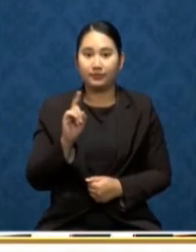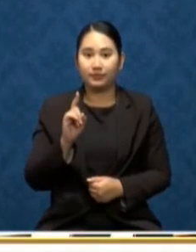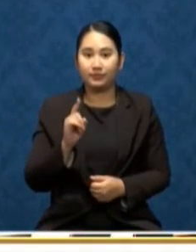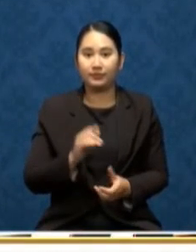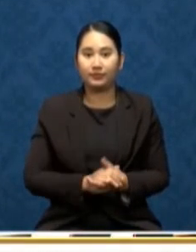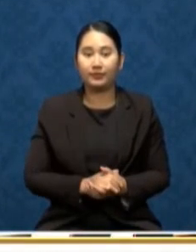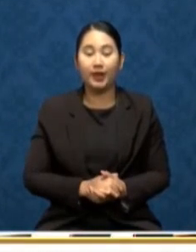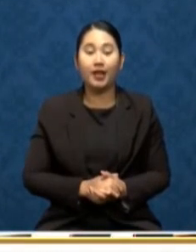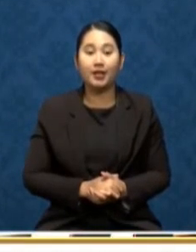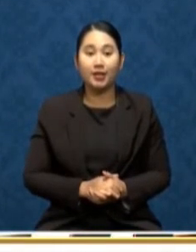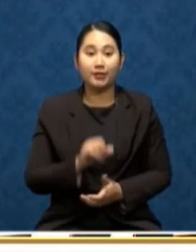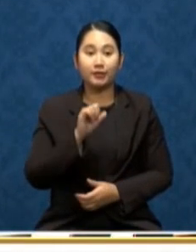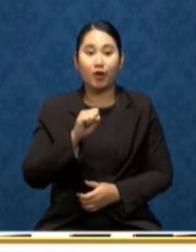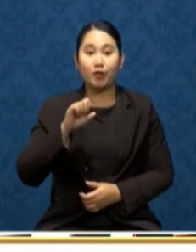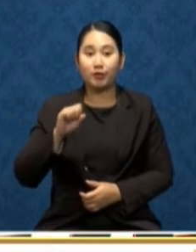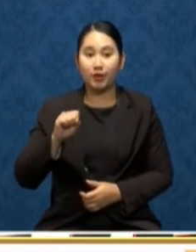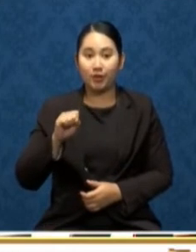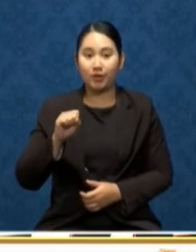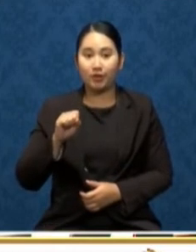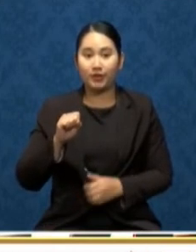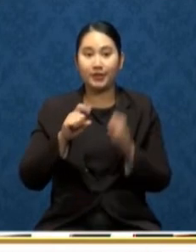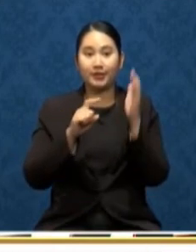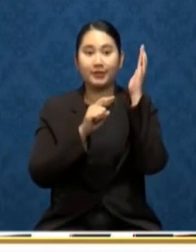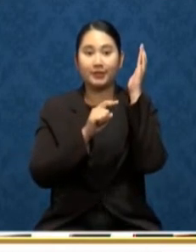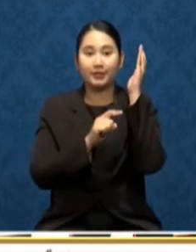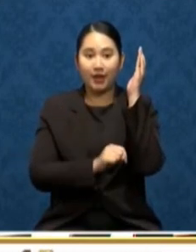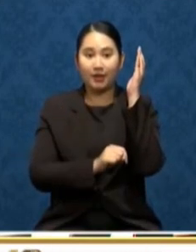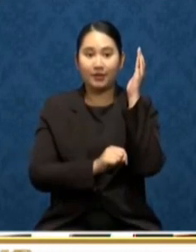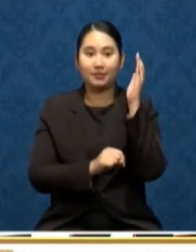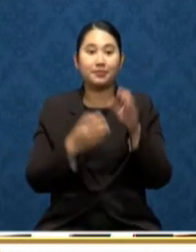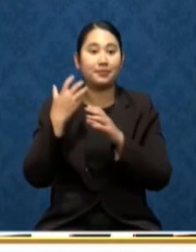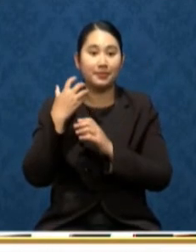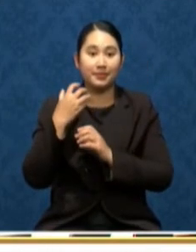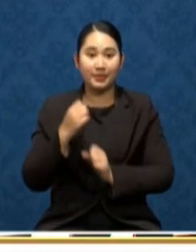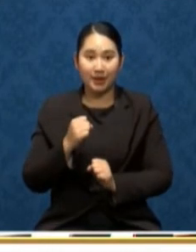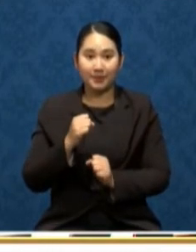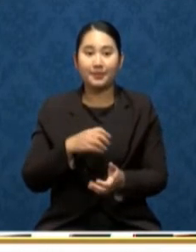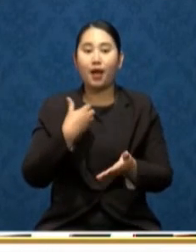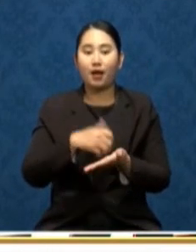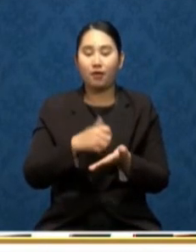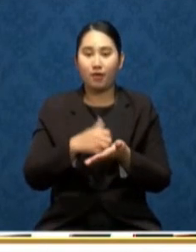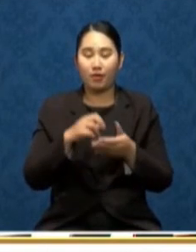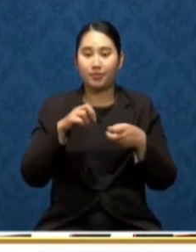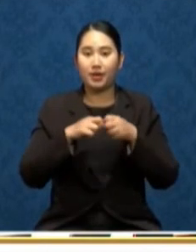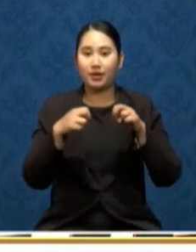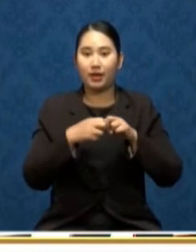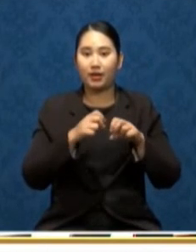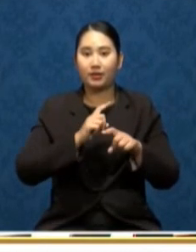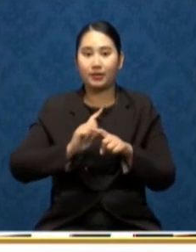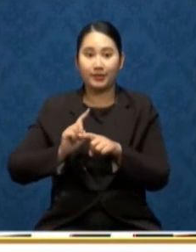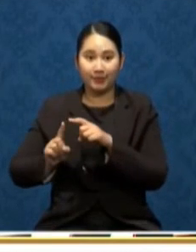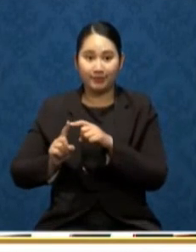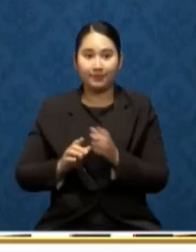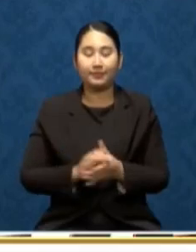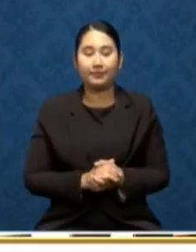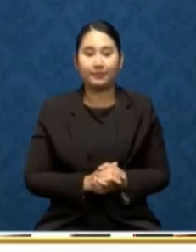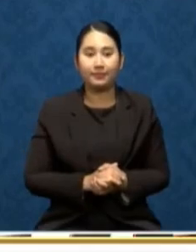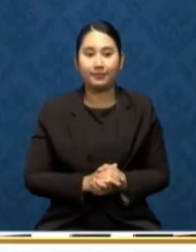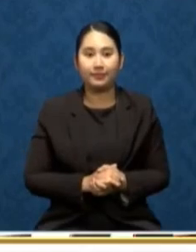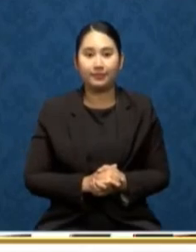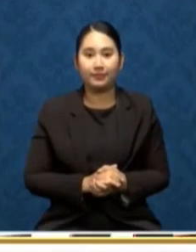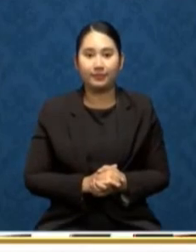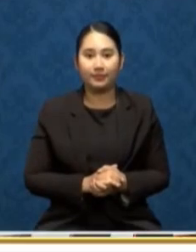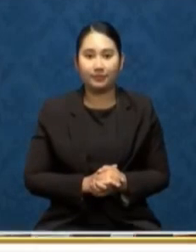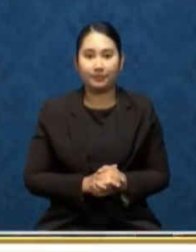ธสมาชิกสภาผู้แทนราษฎรจังหวัดตรังพรรคประชาธิปัตย์เพื่อแจ้งปัญหาความเดือดร้อนในพื้นที่จังหวัดตรังและ